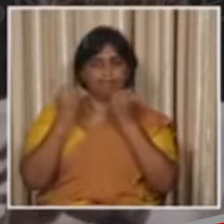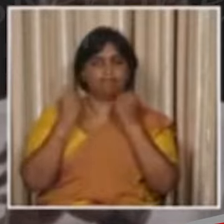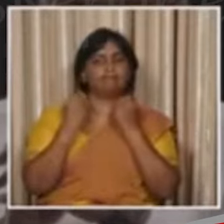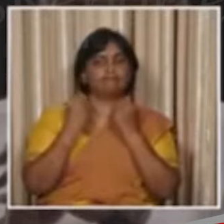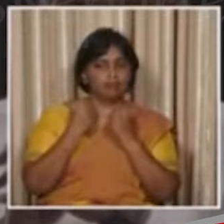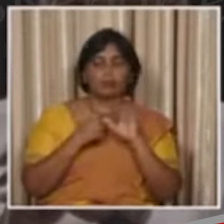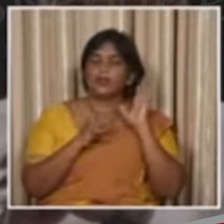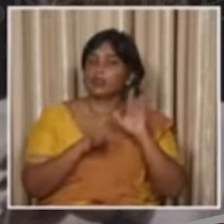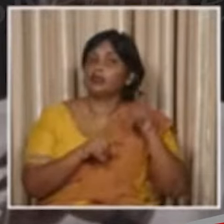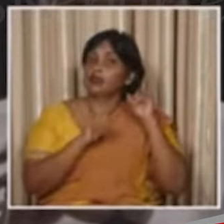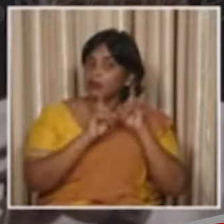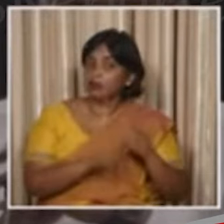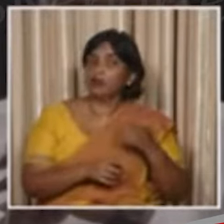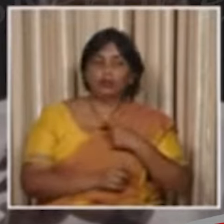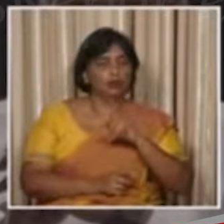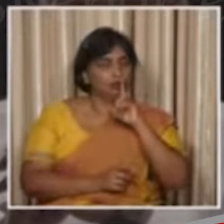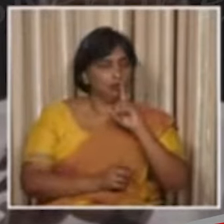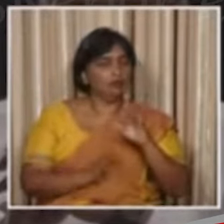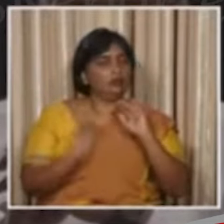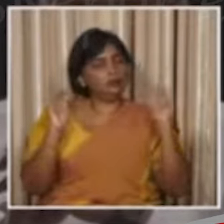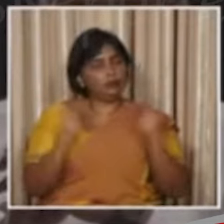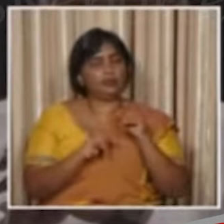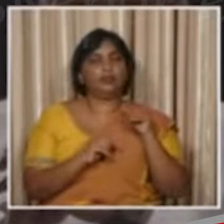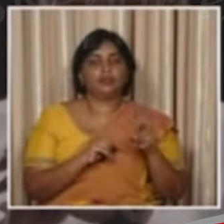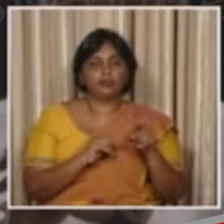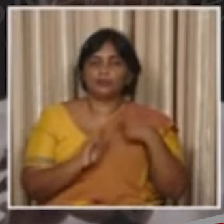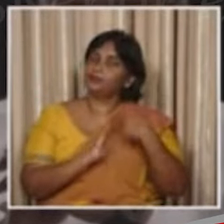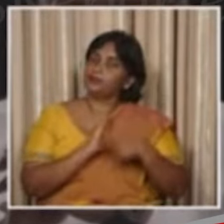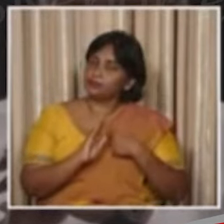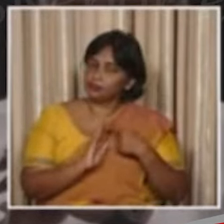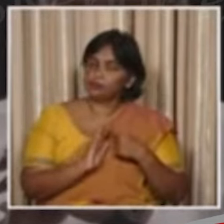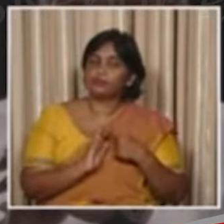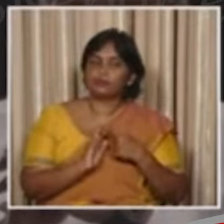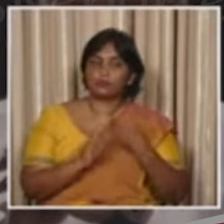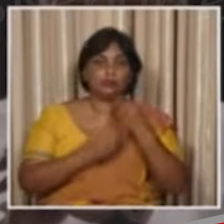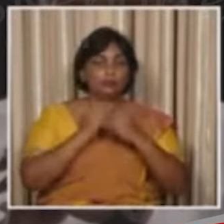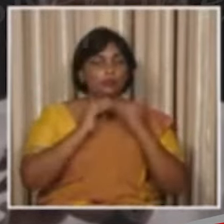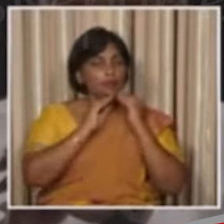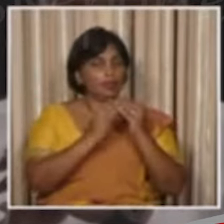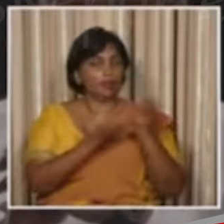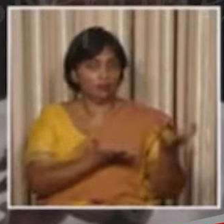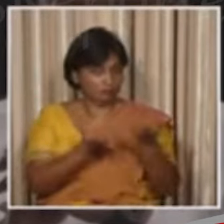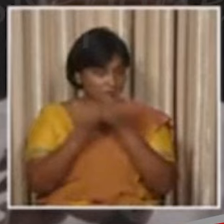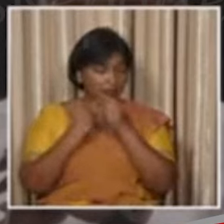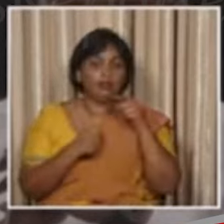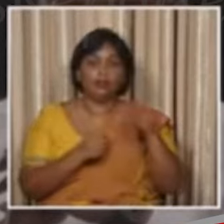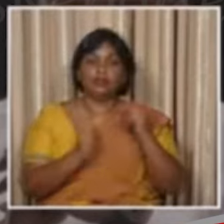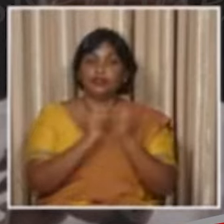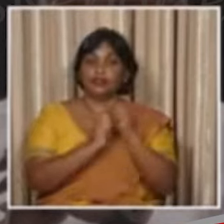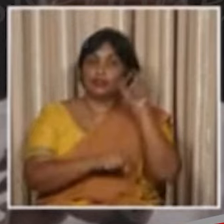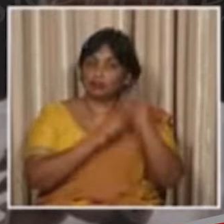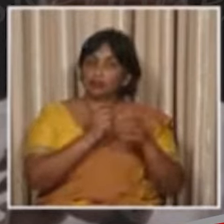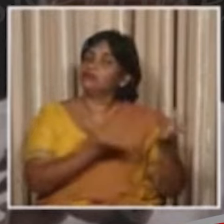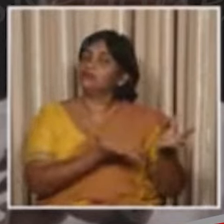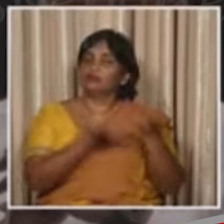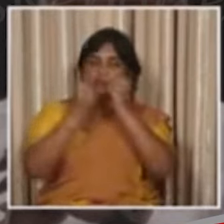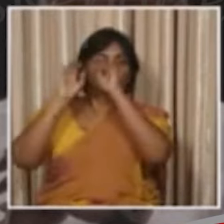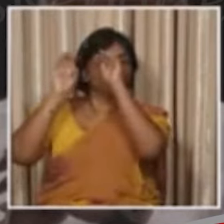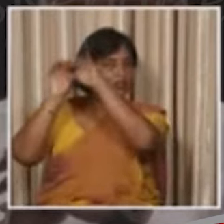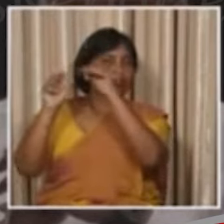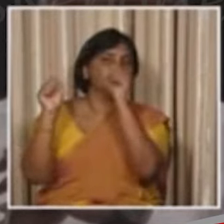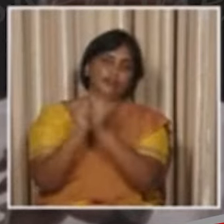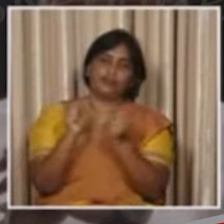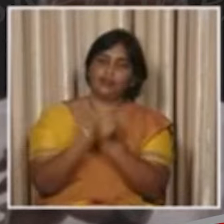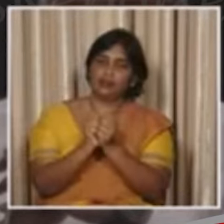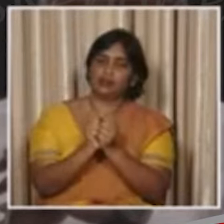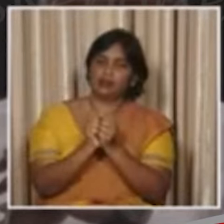ගියා. ඒ තැනදී අපි ඉල්ලීමක් කර අඩුතරමේ මේ රටේ තම් කර්මාන්ත ශාලාව ගෙනියනව නම් මේ සේවකයෝ ටිකත් එහෙට ගෙනහිල්ලා ඒ වැඩ